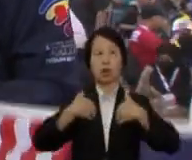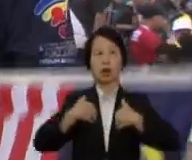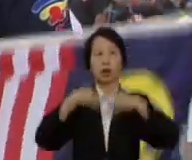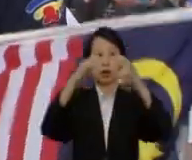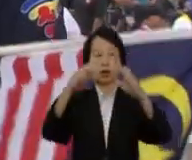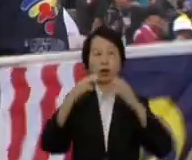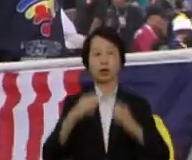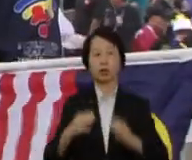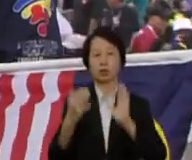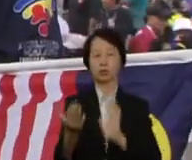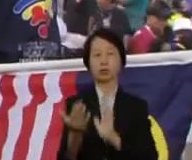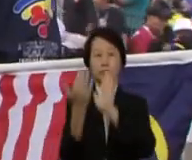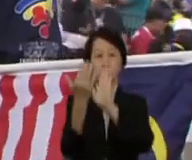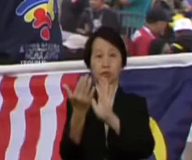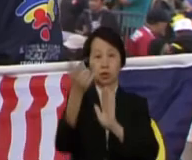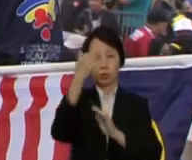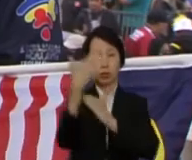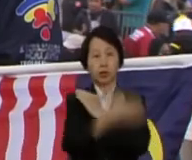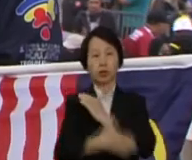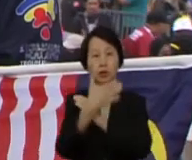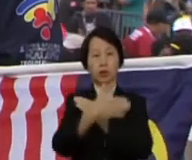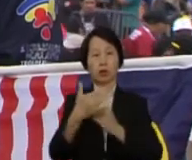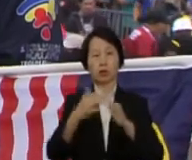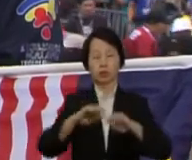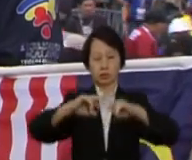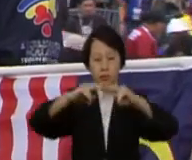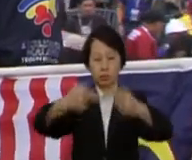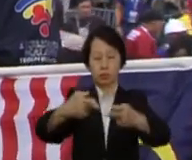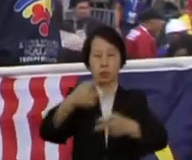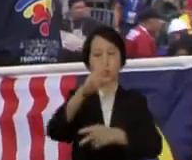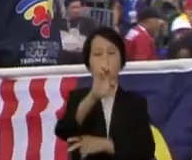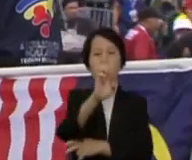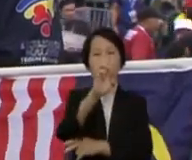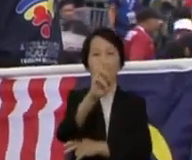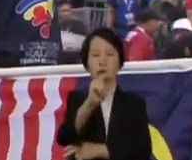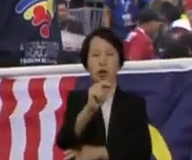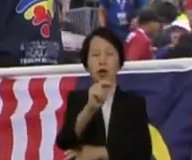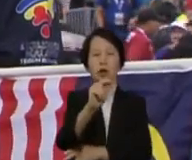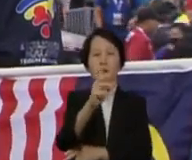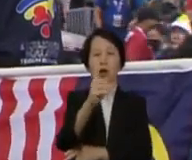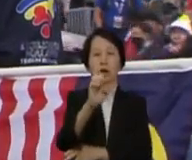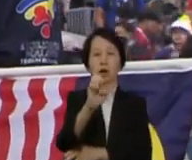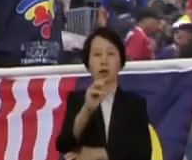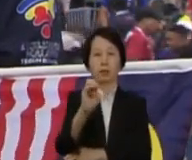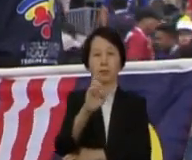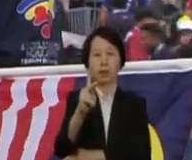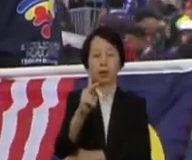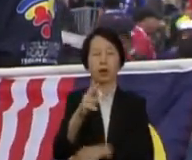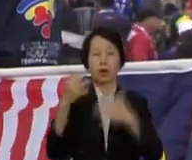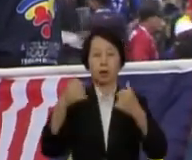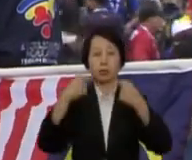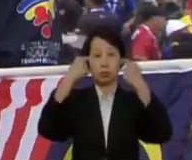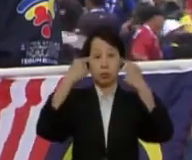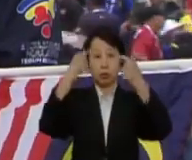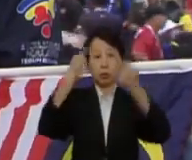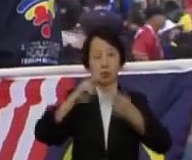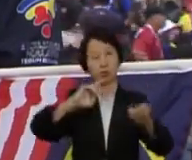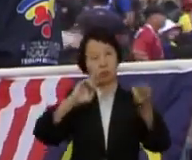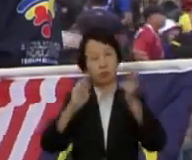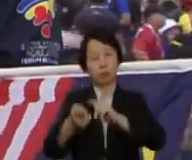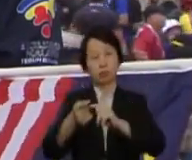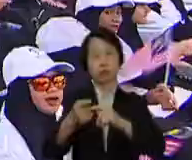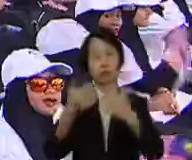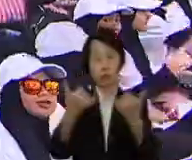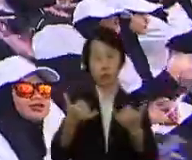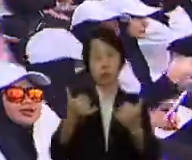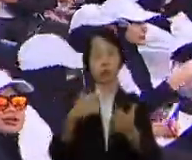secara fizikal kerana negara kita sudah pun memasuki fasa peralihan ke endemik. Ya. Dan kejayaan kita memasuki fasa peralihan ke endemik